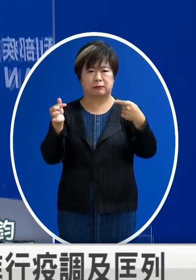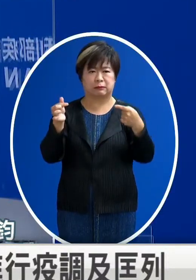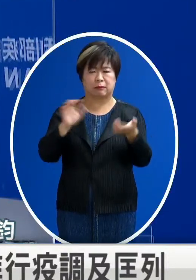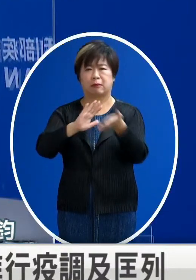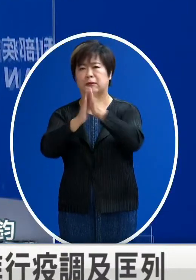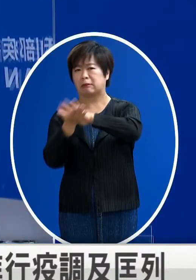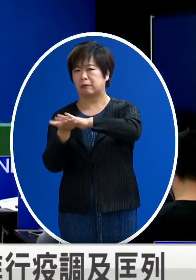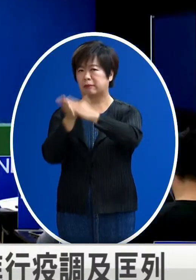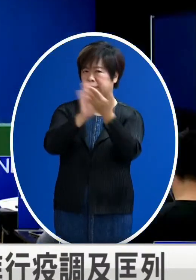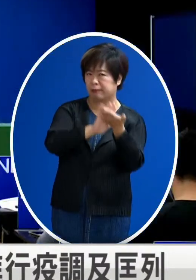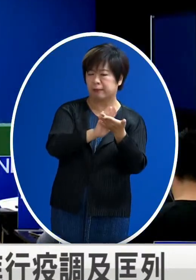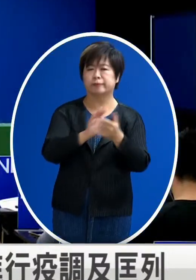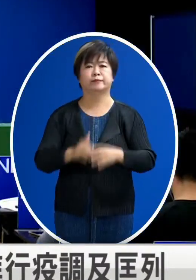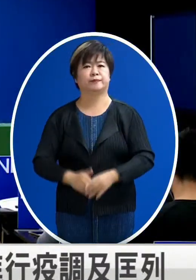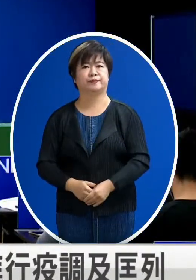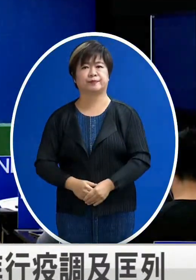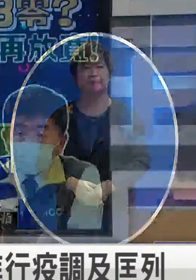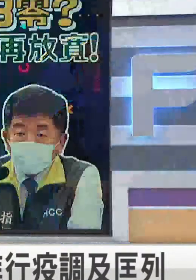段。